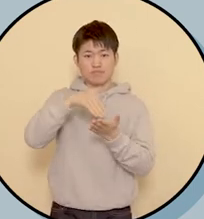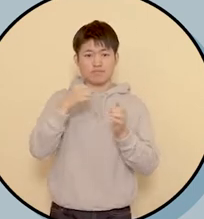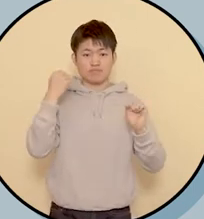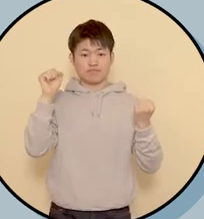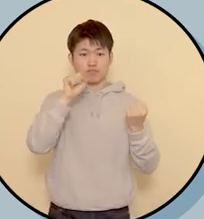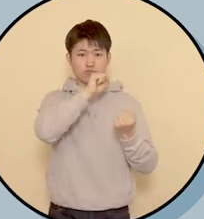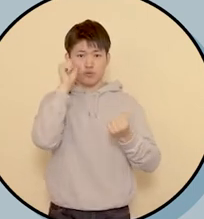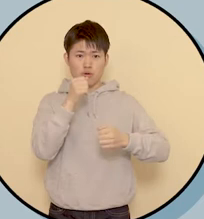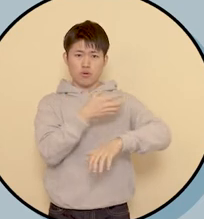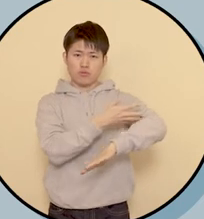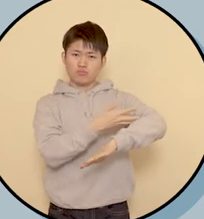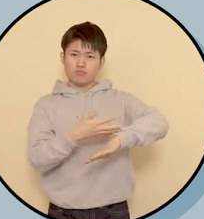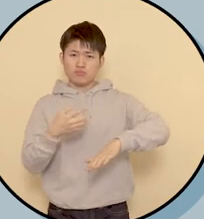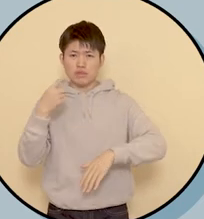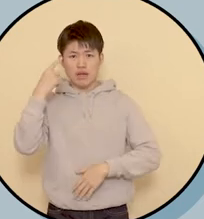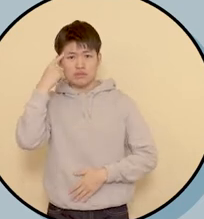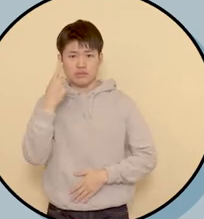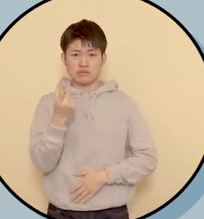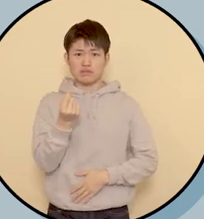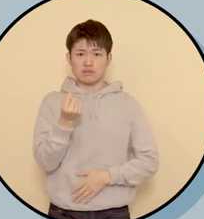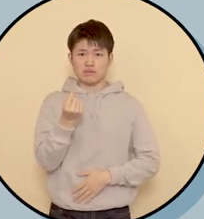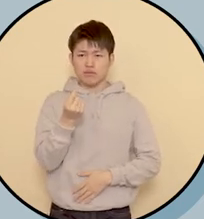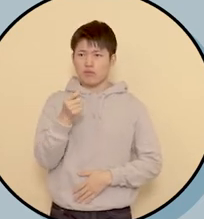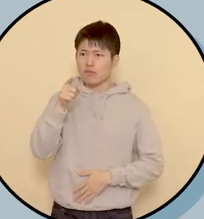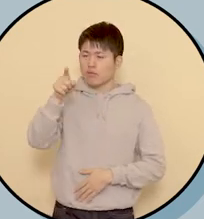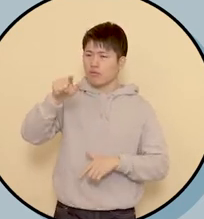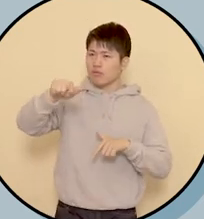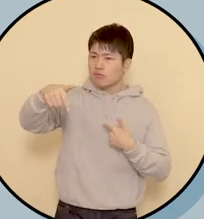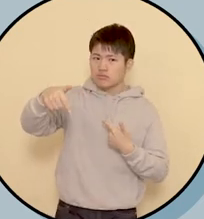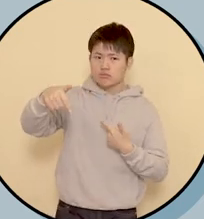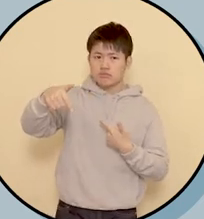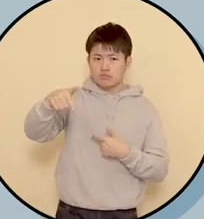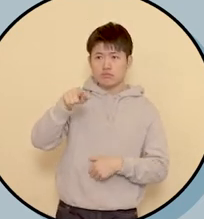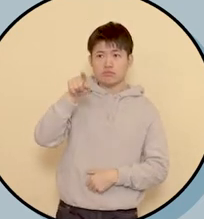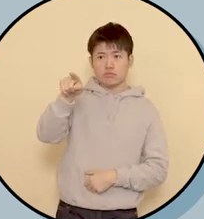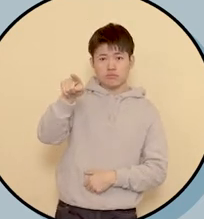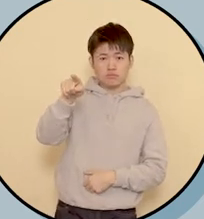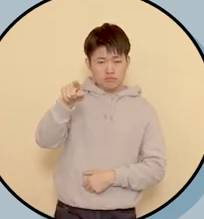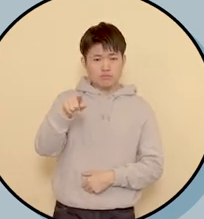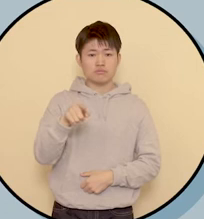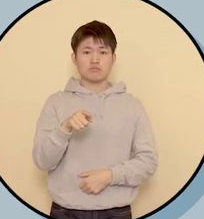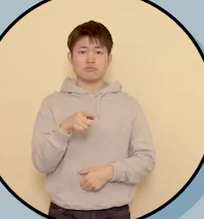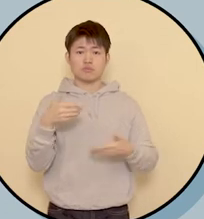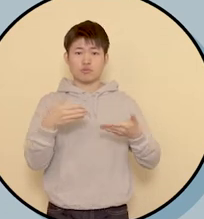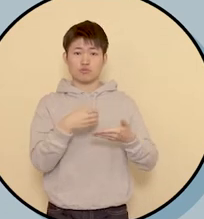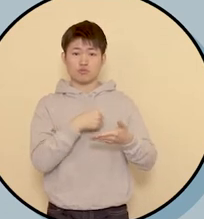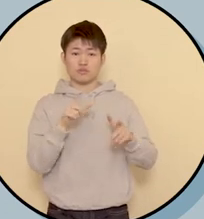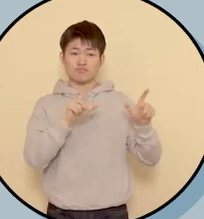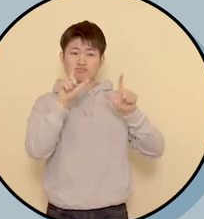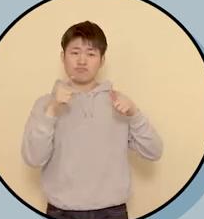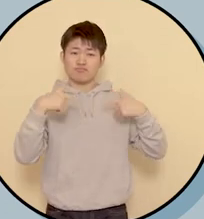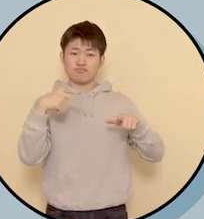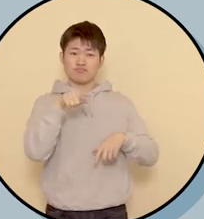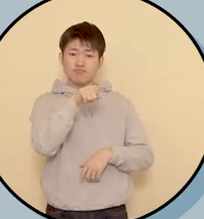していくみたいなイメージだったんですけど、どちらかというとこう、何ですか、職員の方たちが観察した中からいろいろ引き出してきたもの